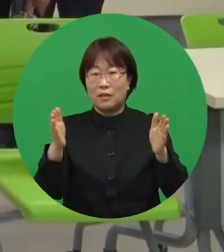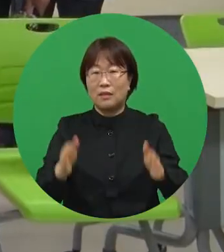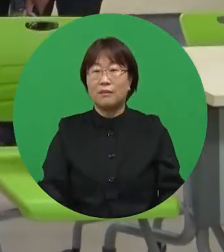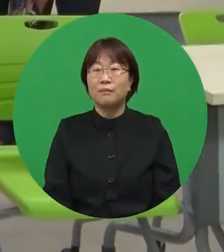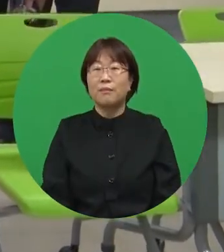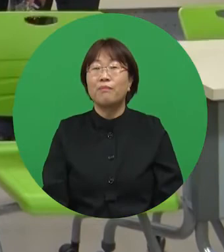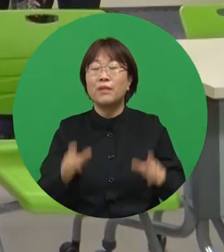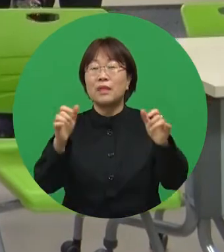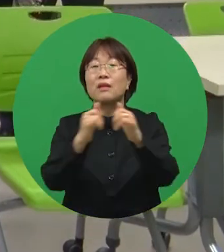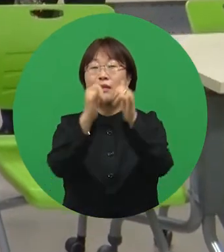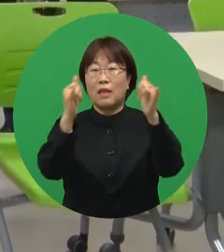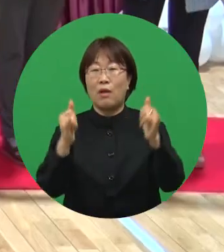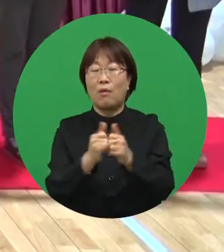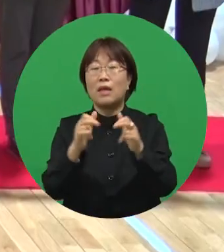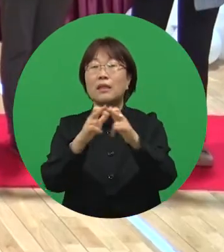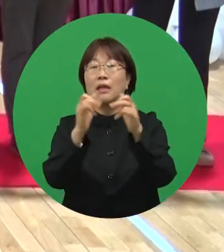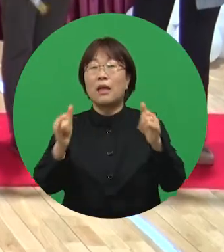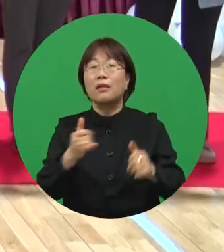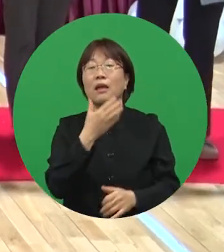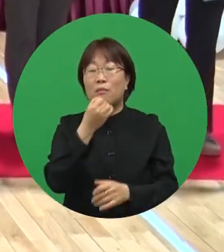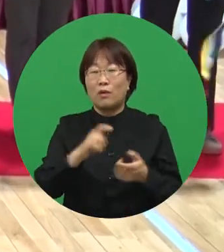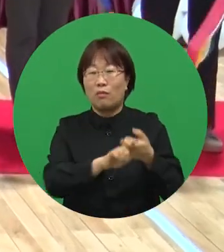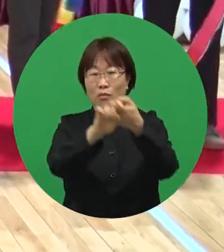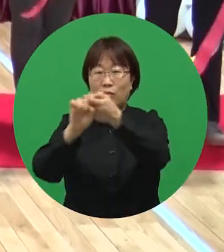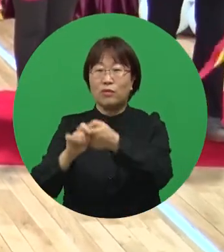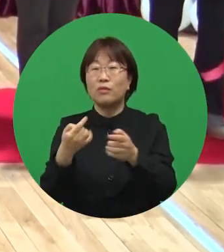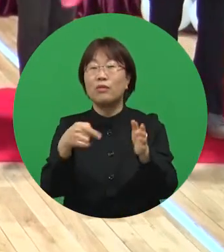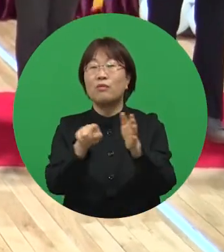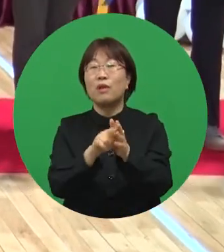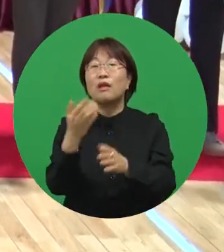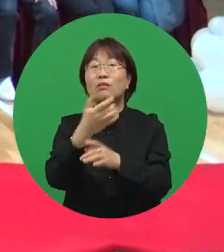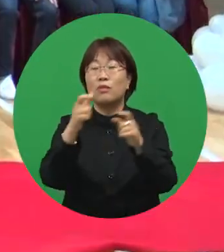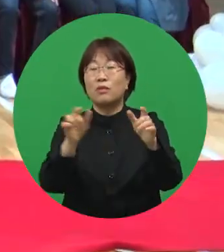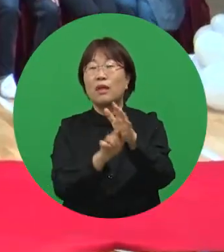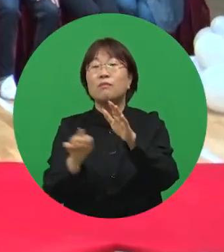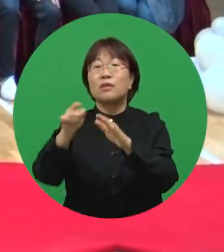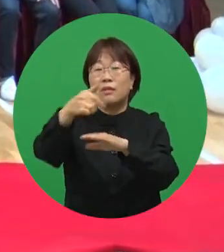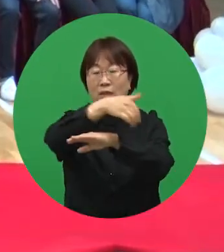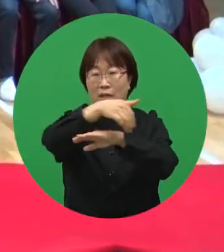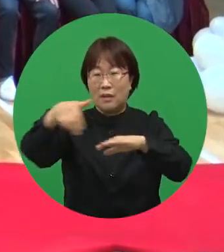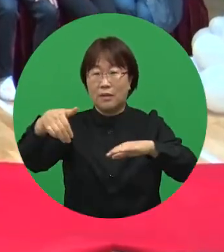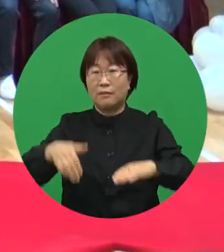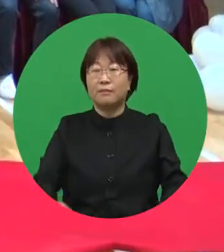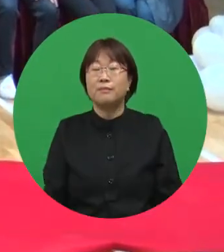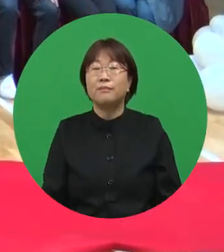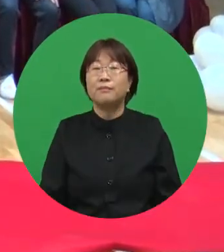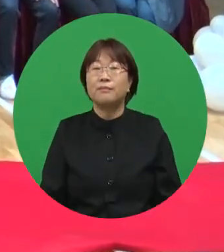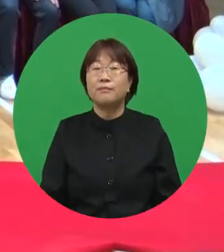지역사회와 장애인의 행복한 공존을 위해 구로구가 앞장서 노력할 것입니다.